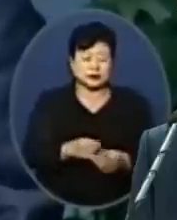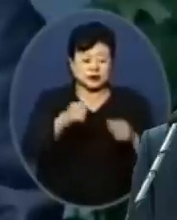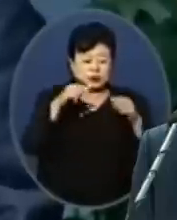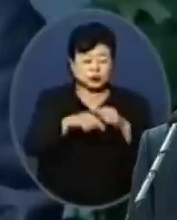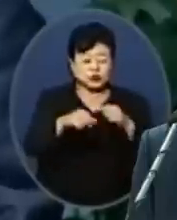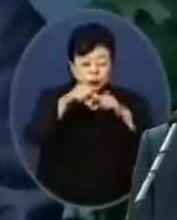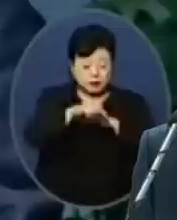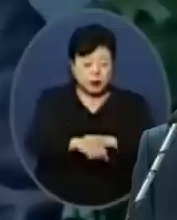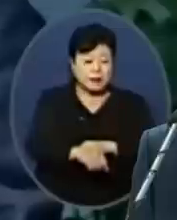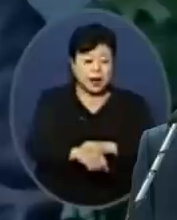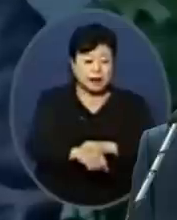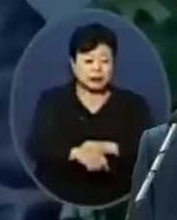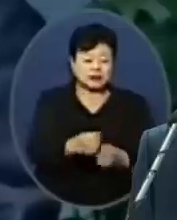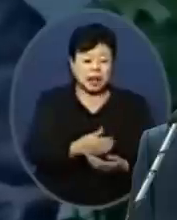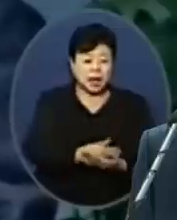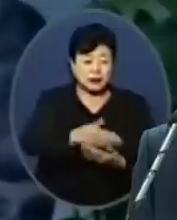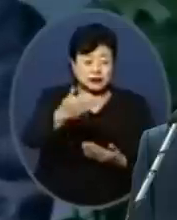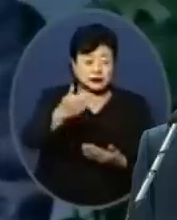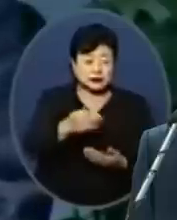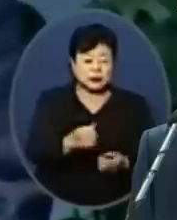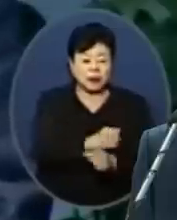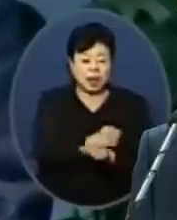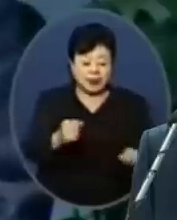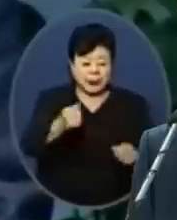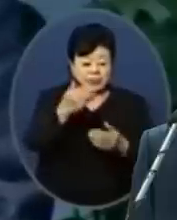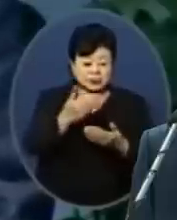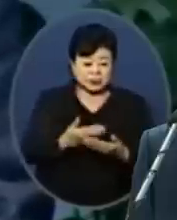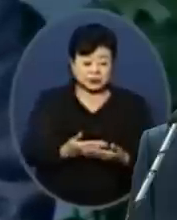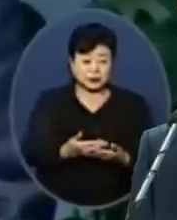멸망시키던 무기를 해제해버리고 해방시켜 놓았던.